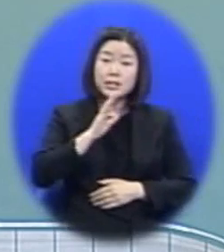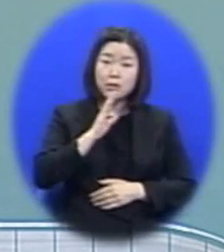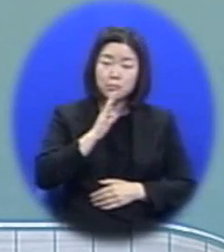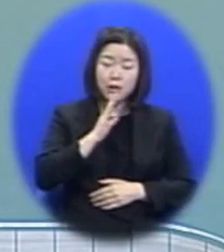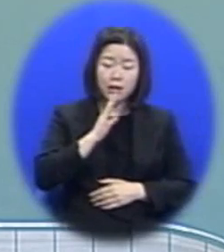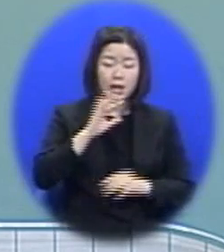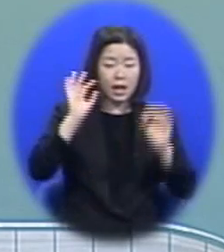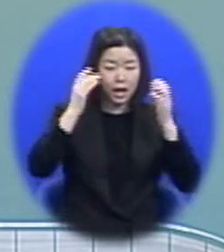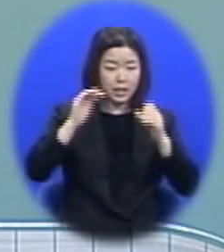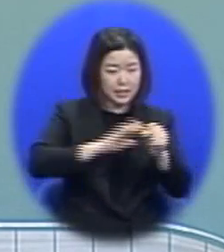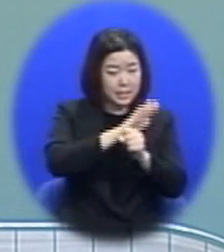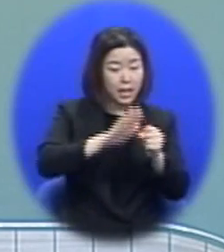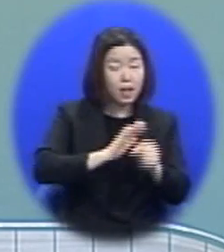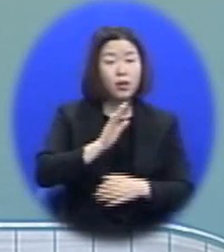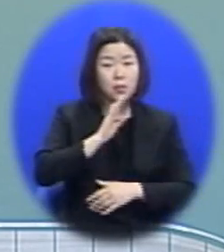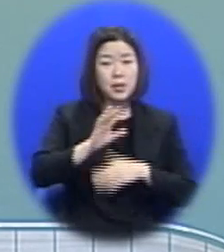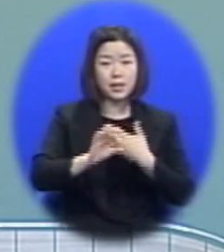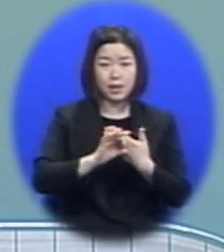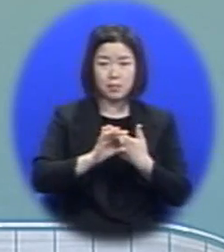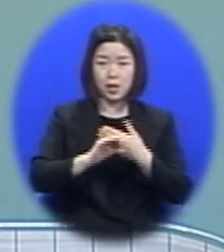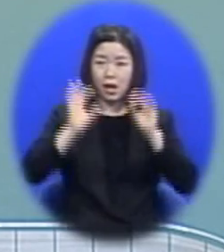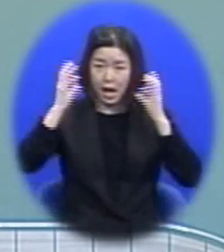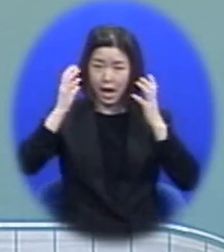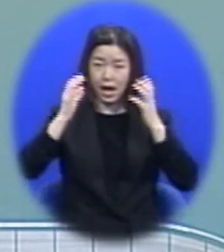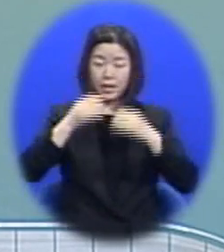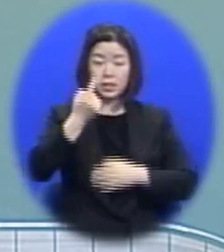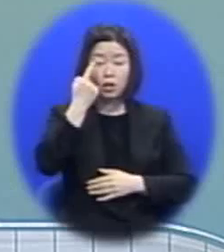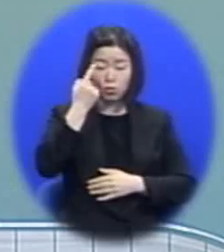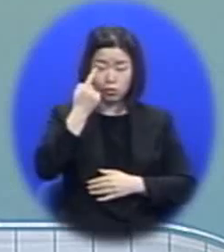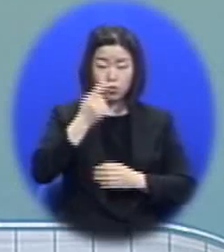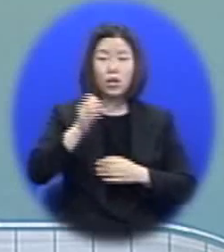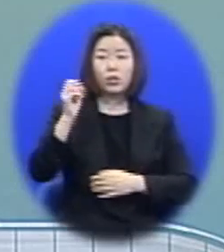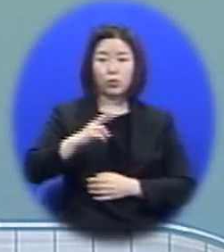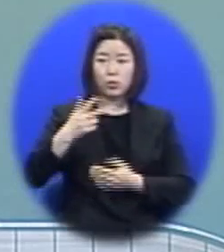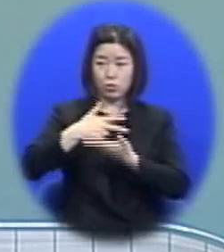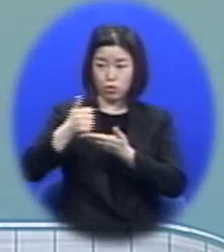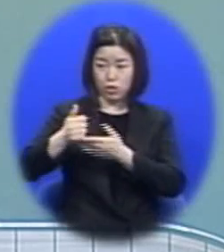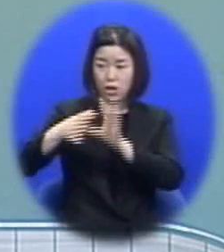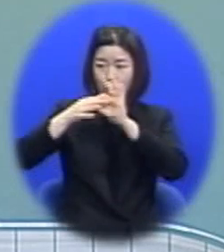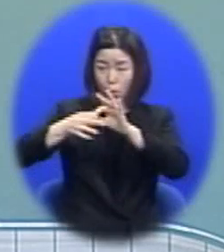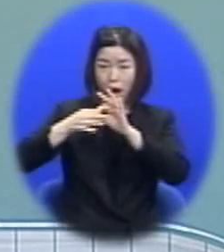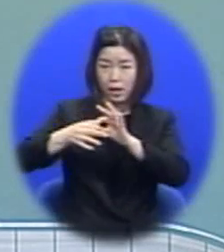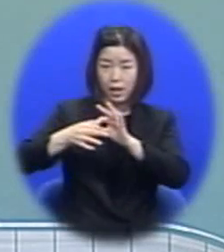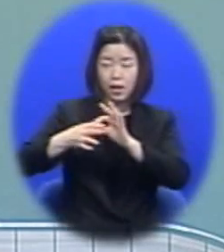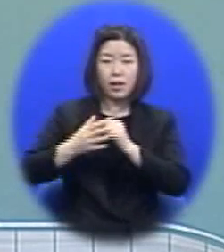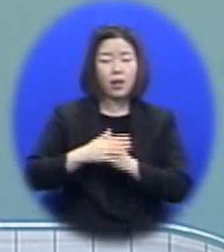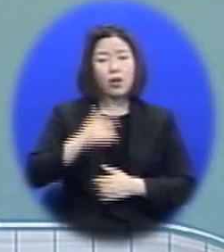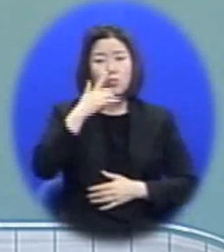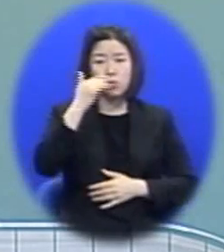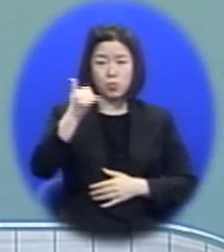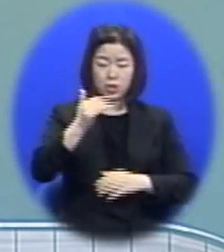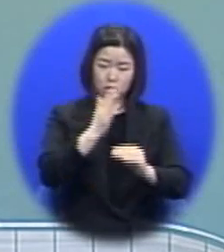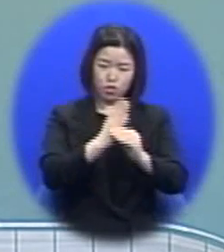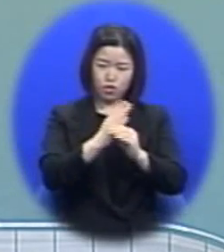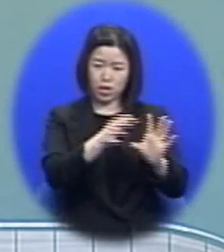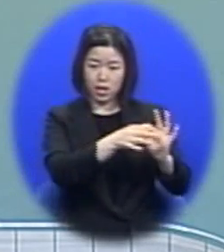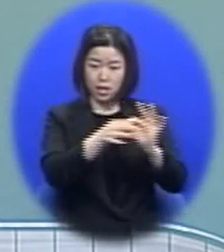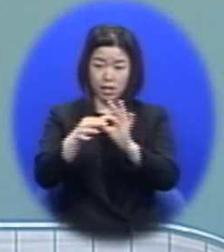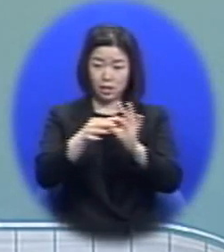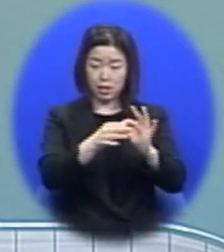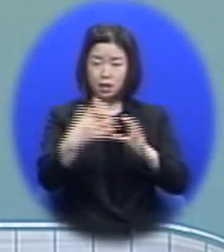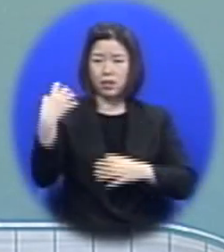사랑하는게 맞다면 아이들의 눈에서 그리고 주님과의 관계에서 부모가 중간 역할을 해 줘야